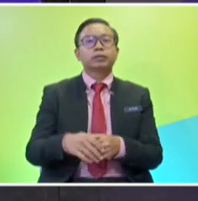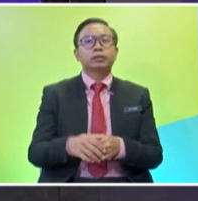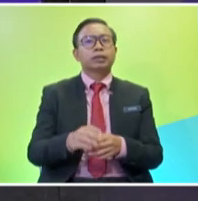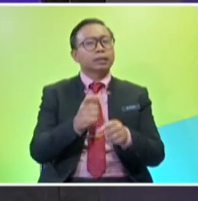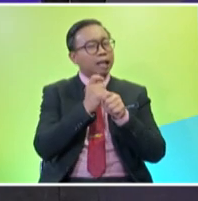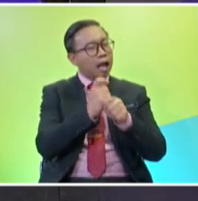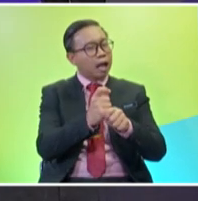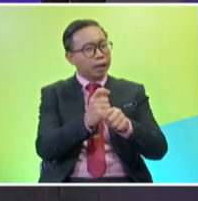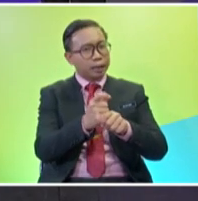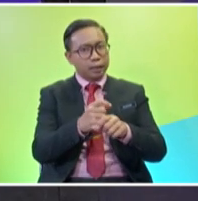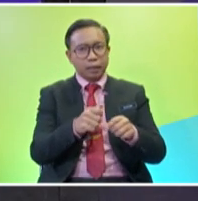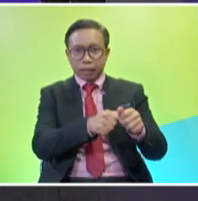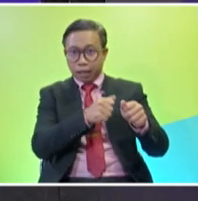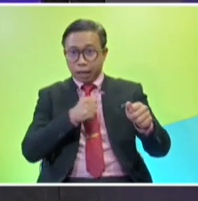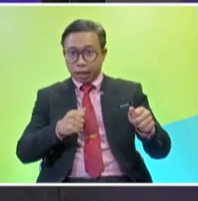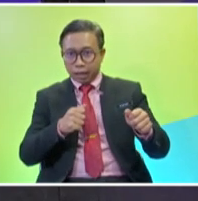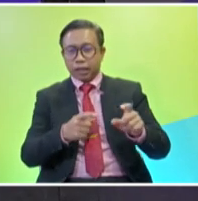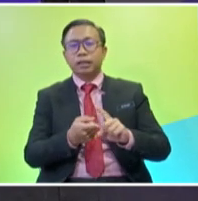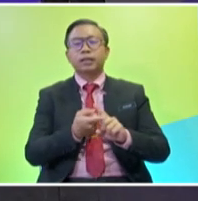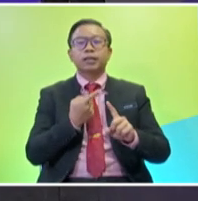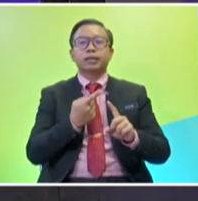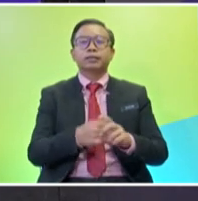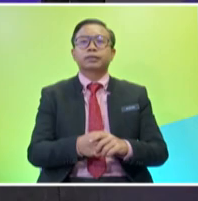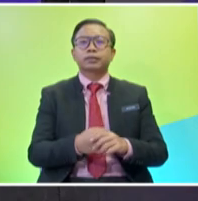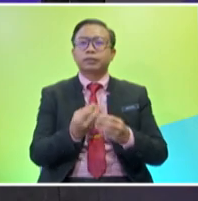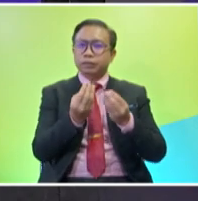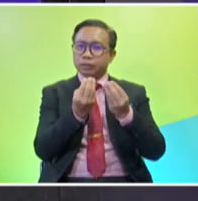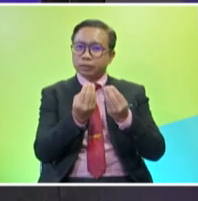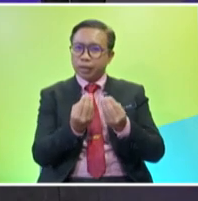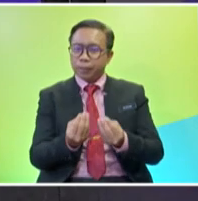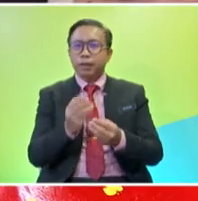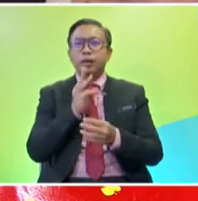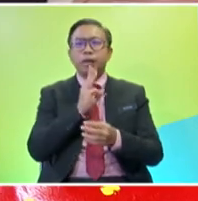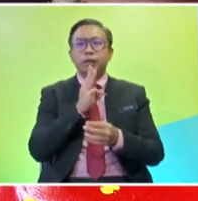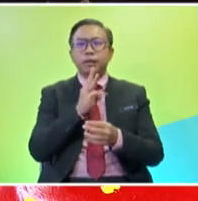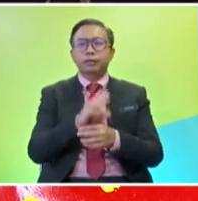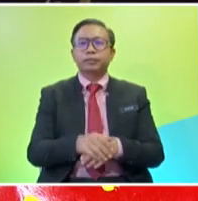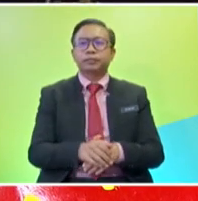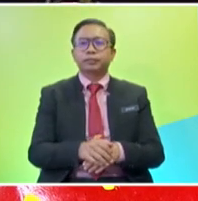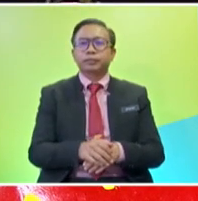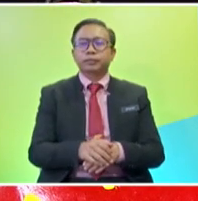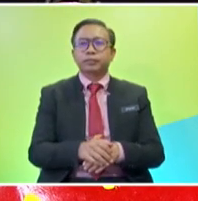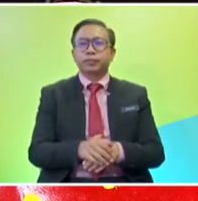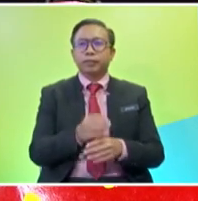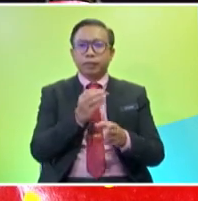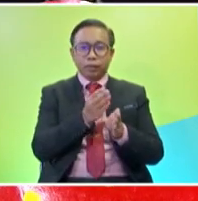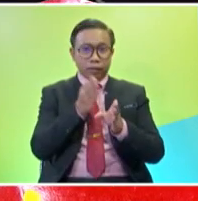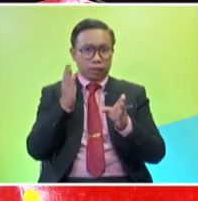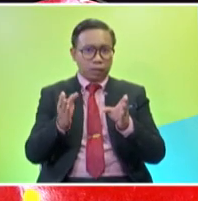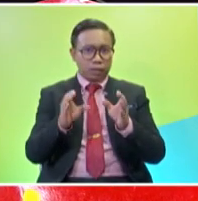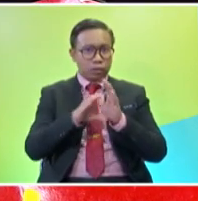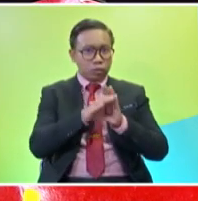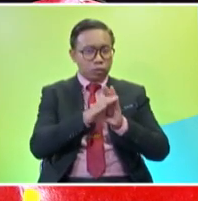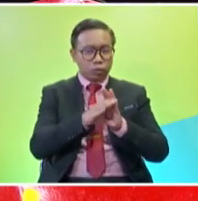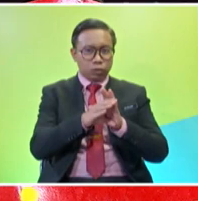anak mengelakkan daripada resapan air semasa proses transpirasi ya oke baiklah antara contohnya rumput